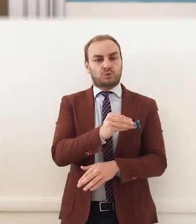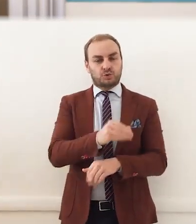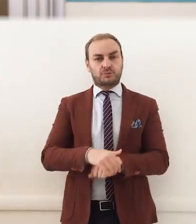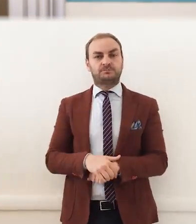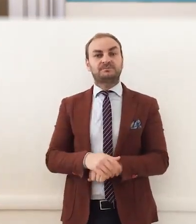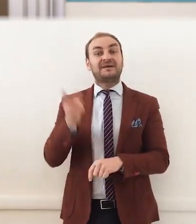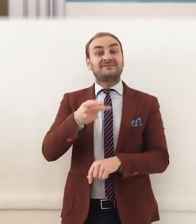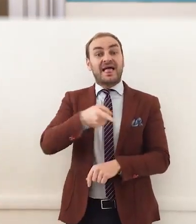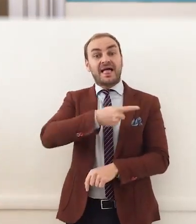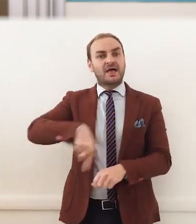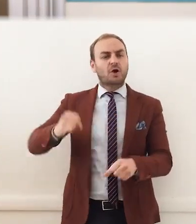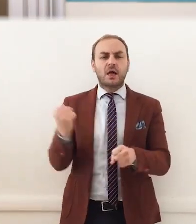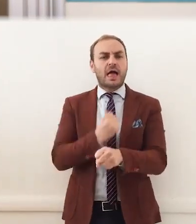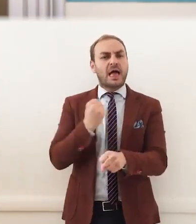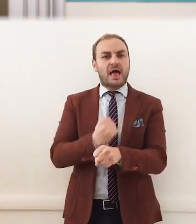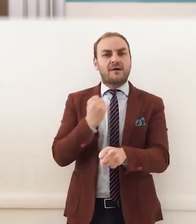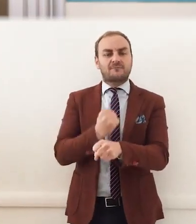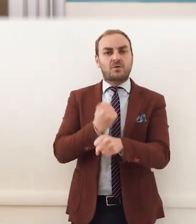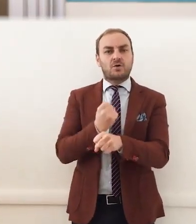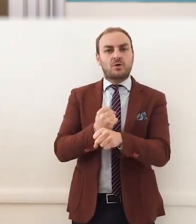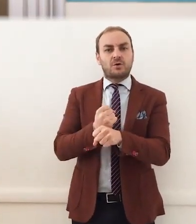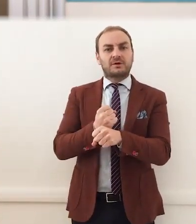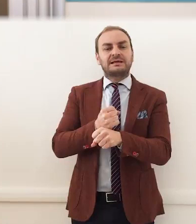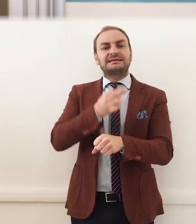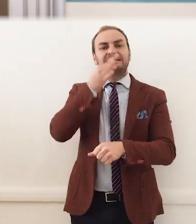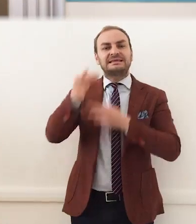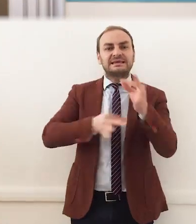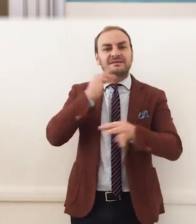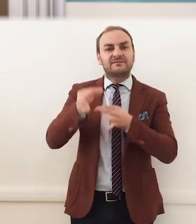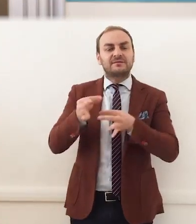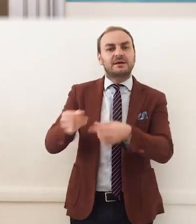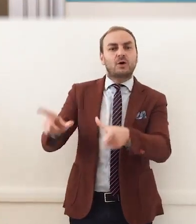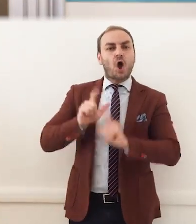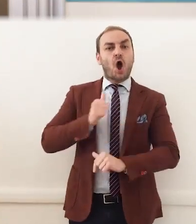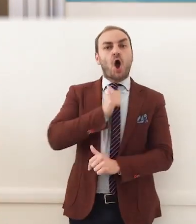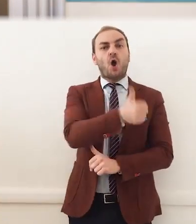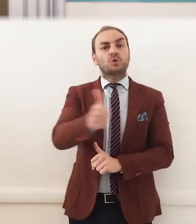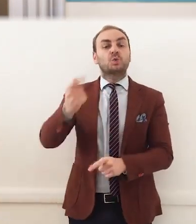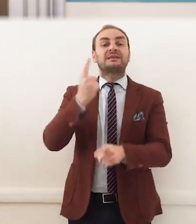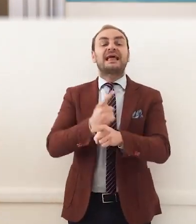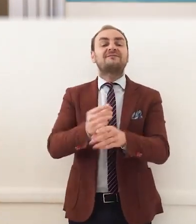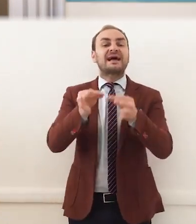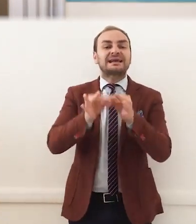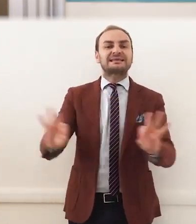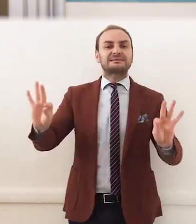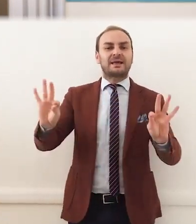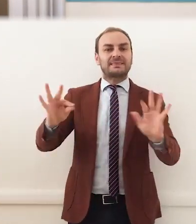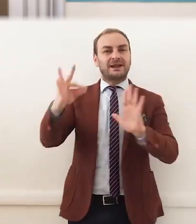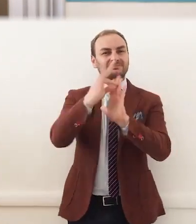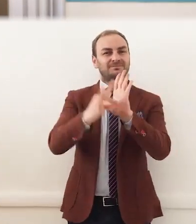davvero di tutto affinché ognuno di noi rispetti le prescrizioni